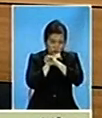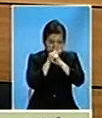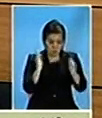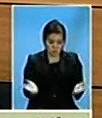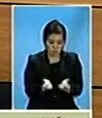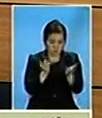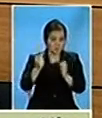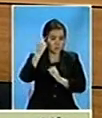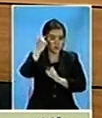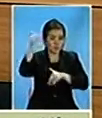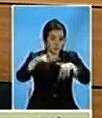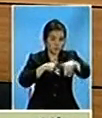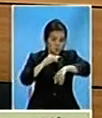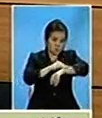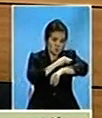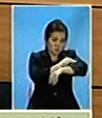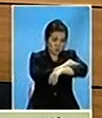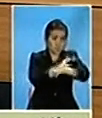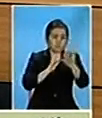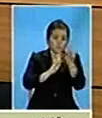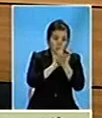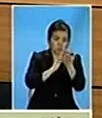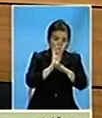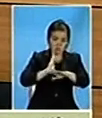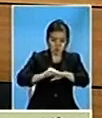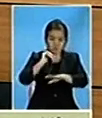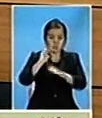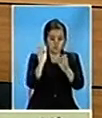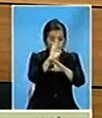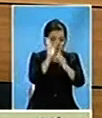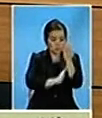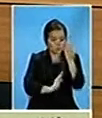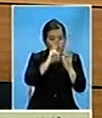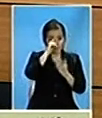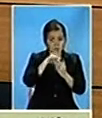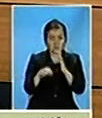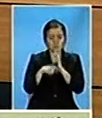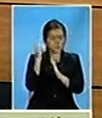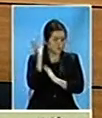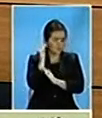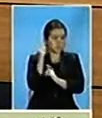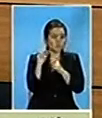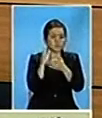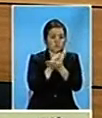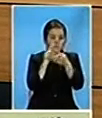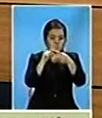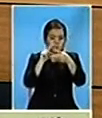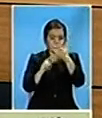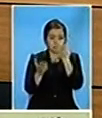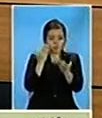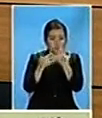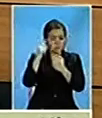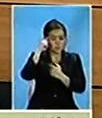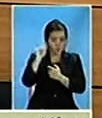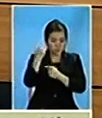ภูมิปัญญาการแพทย์แผนไทยเนี่ยนะครับเหตุผลเนี่ยผมคิดว่ามันก็มี2ตรรกะและเหตุผล1ท่านจะบัญญัติศัพท์ขึ้นมาเองหรือล้อกัน